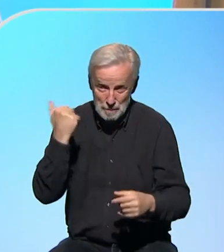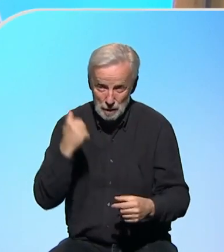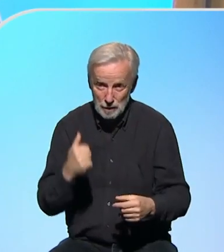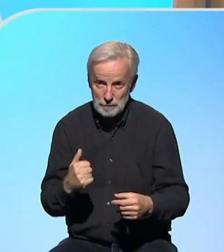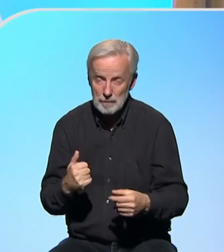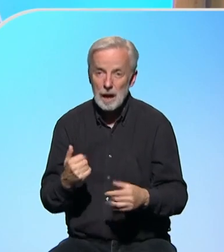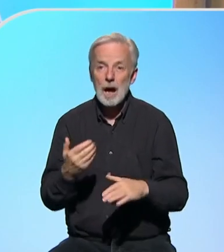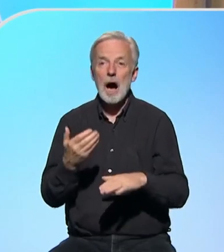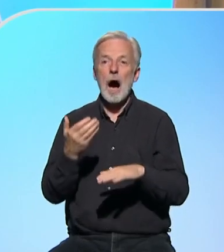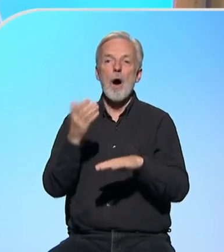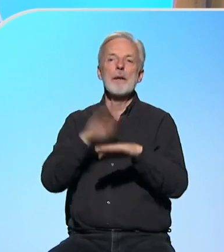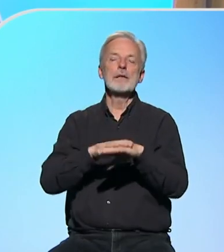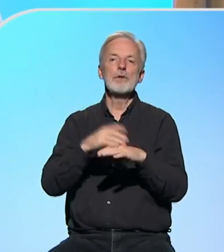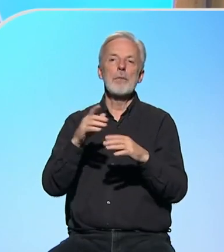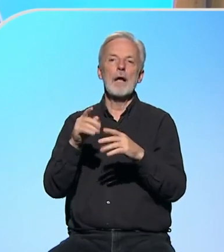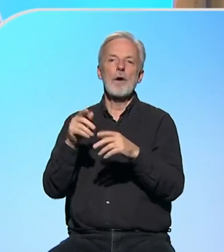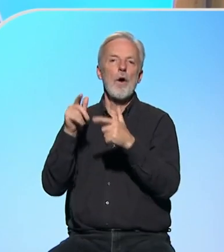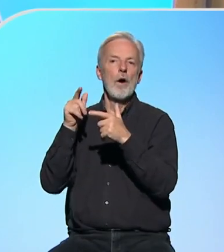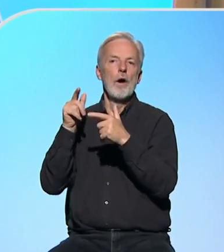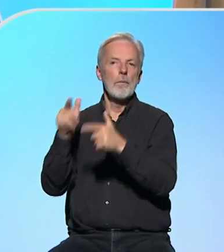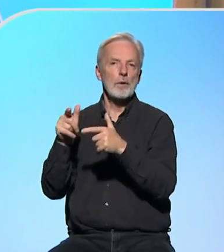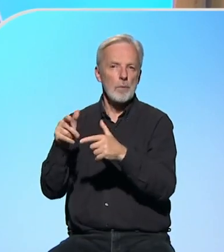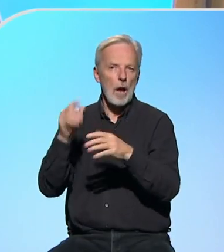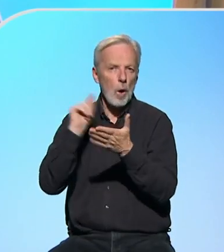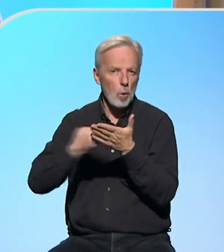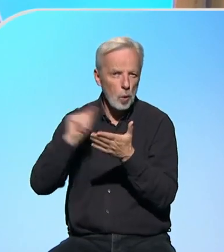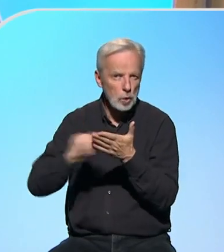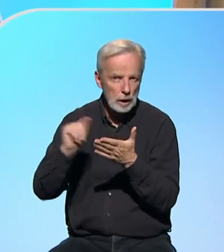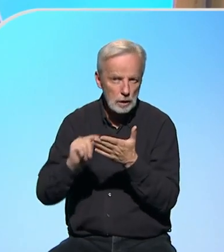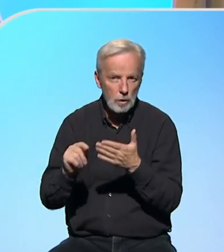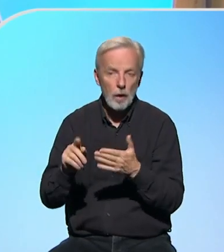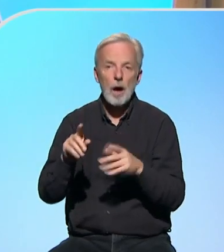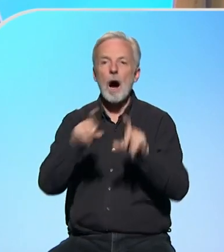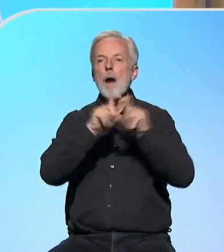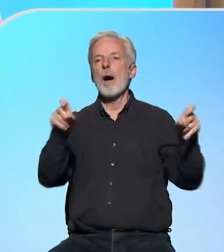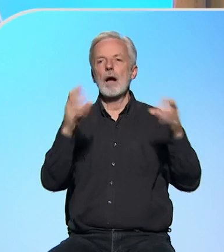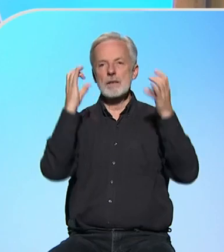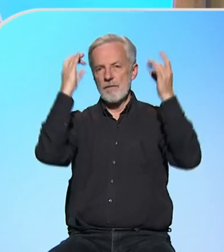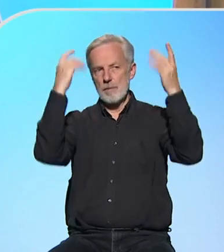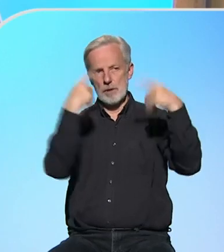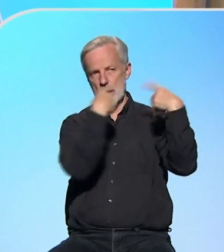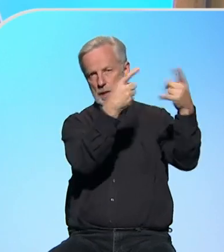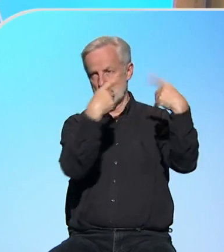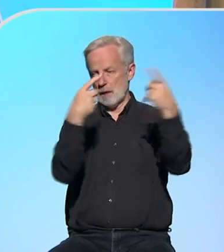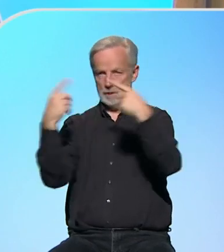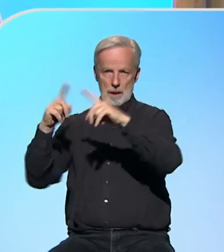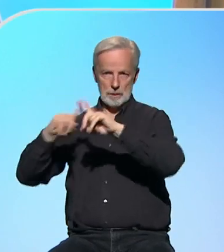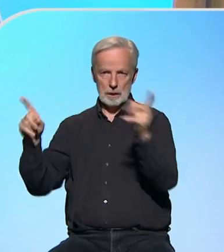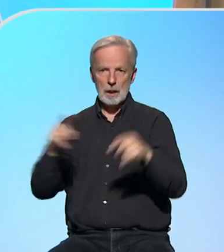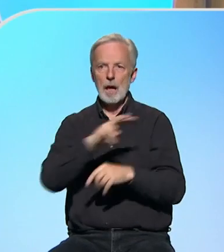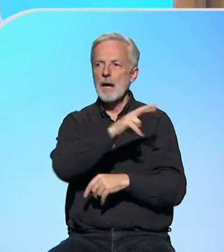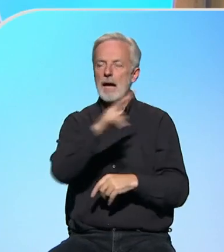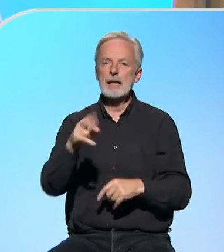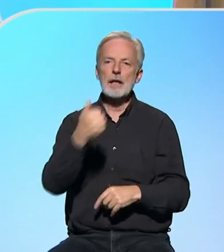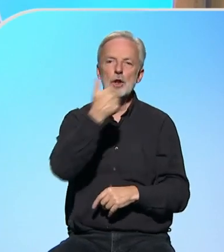to byl administrativní náklad. A tím, že to nebylo přesně specifikovaný, tak si banky účtovaly různě podle toho, která. To znamená, někdy to byly 100